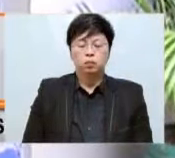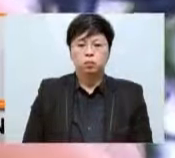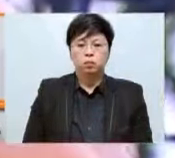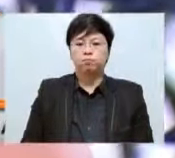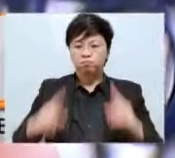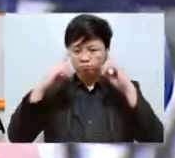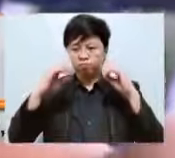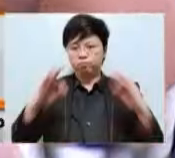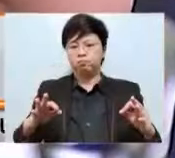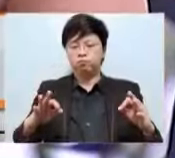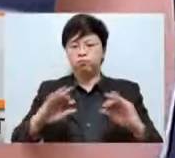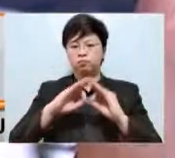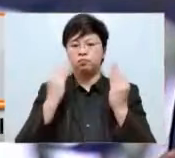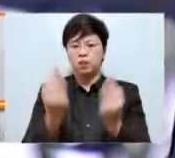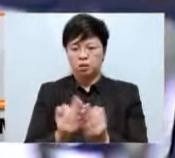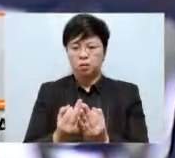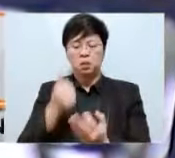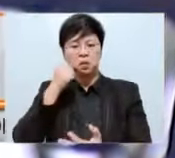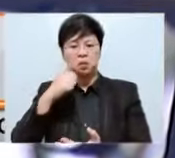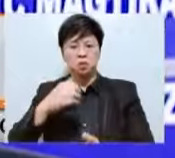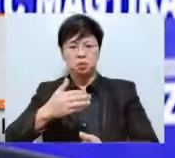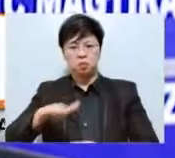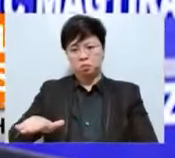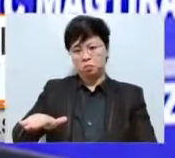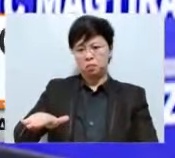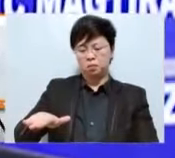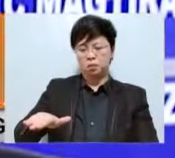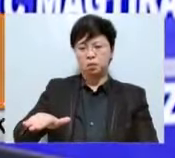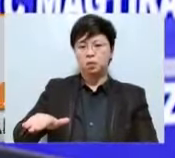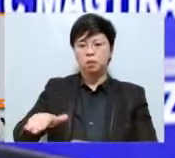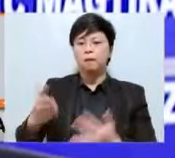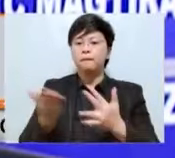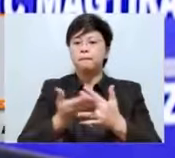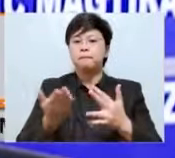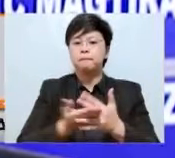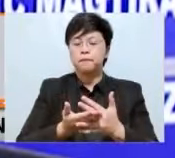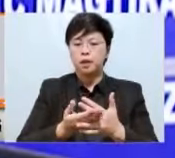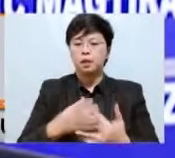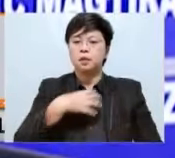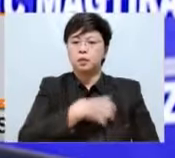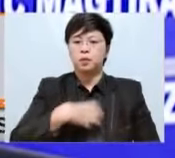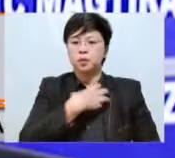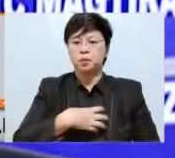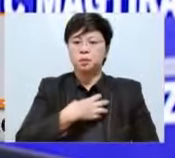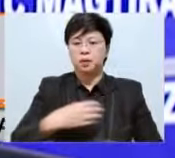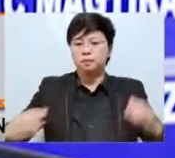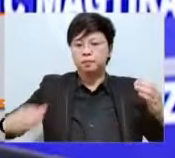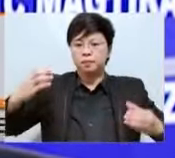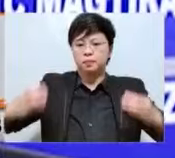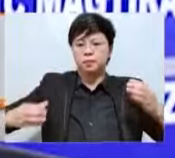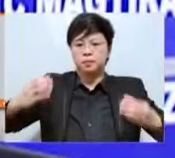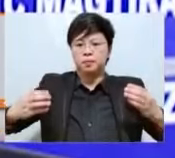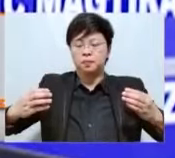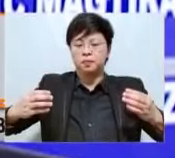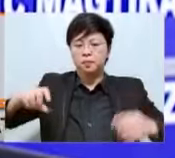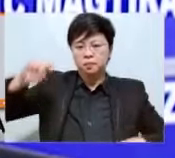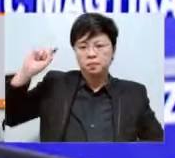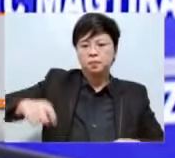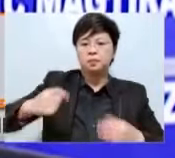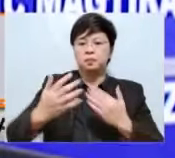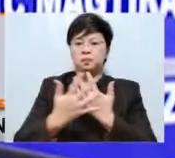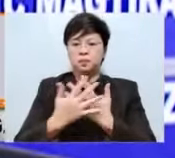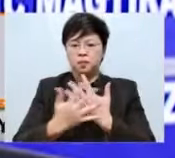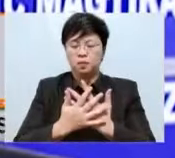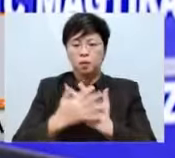ni ali na Kasuhan si Santos e kung hindi mo siya nasampahan ng kaso kung hindi siya ikukulong maaring gawin niya pa sa ibang